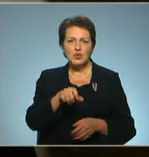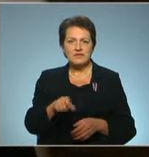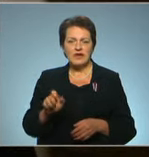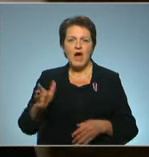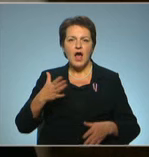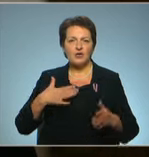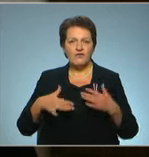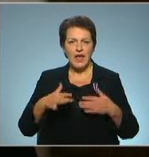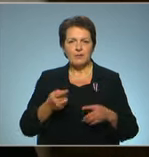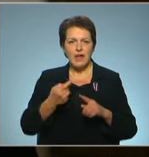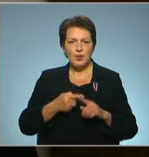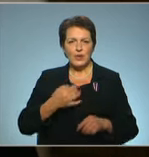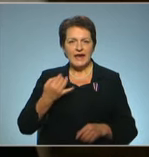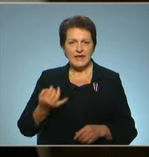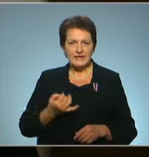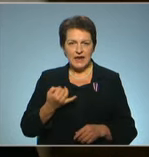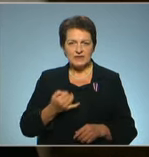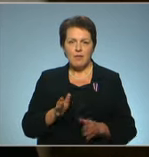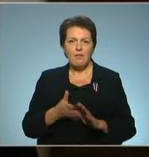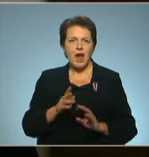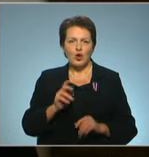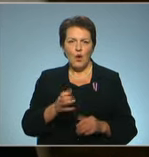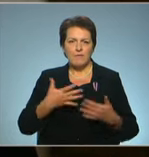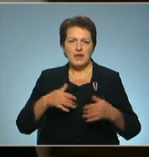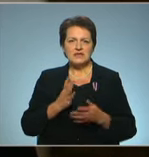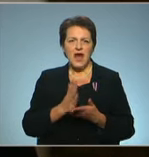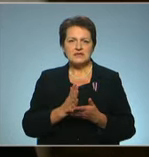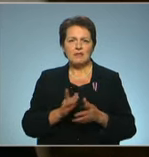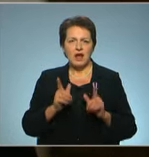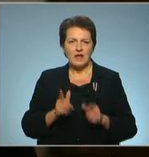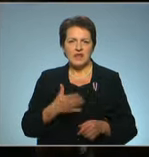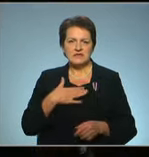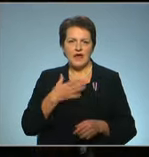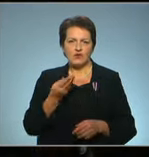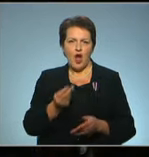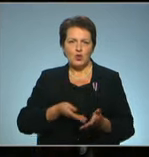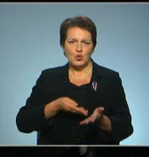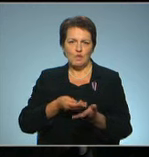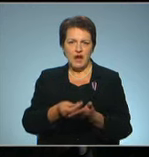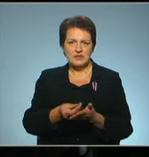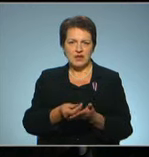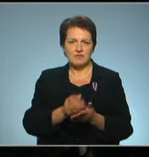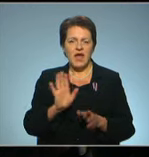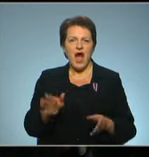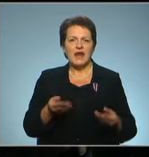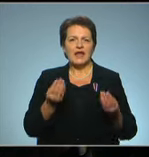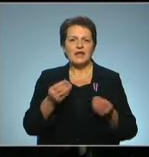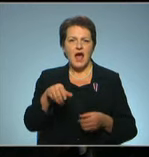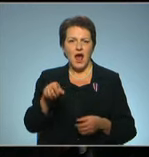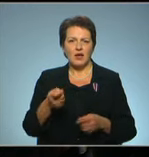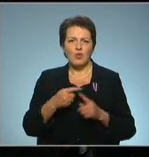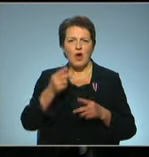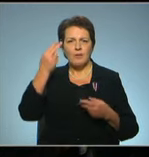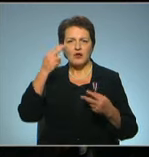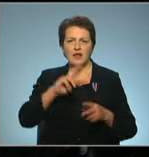un interesēm, par ko mēs esam gatavi savu naudu maksāt. Ar ideāliem un ar modeļiem, kas